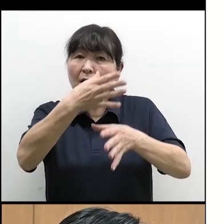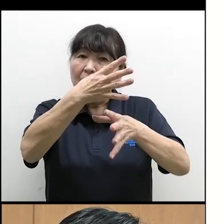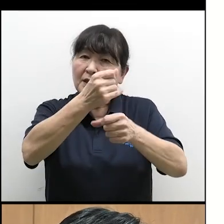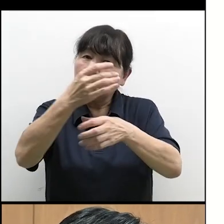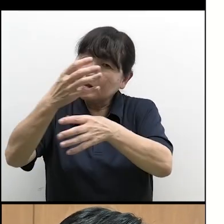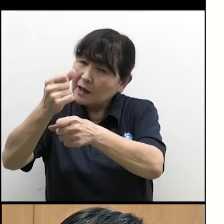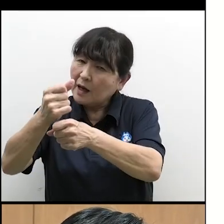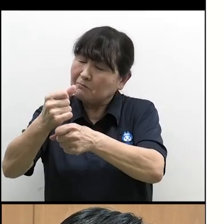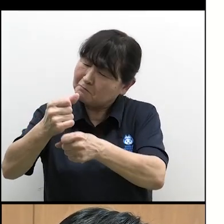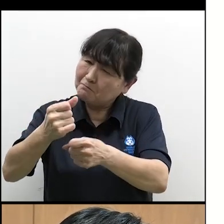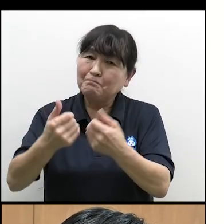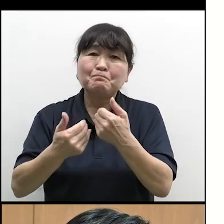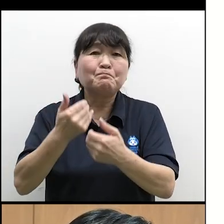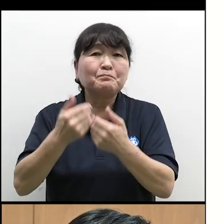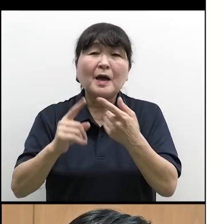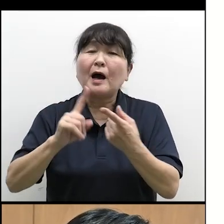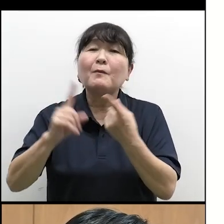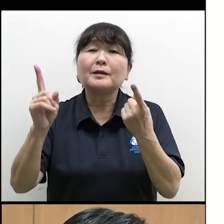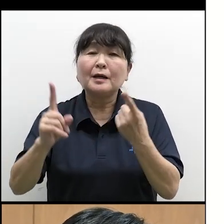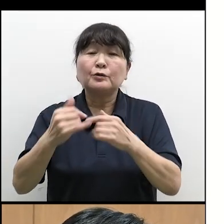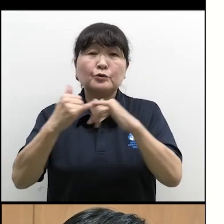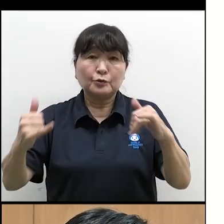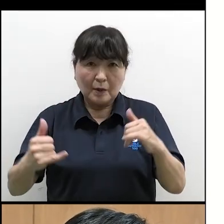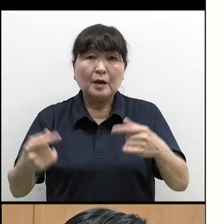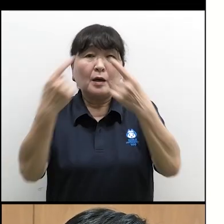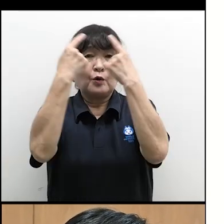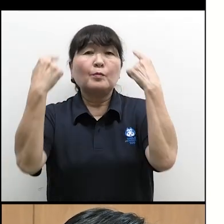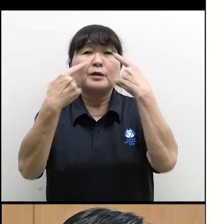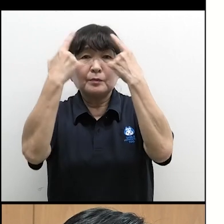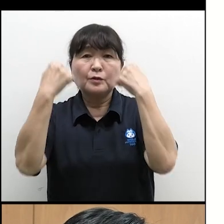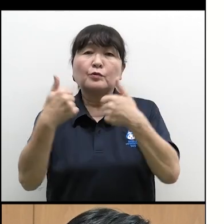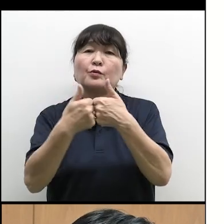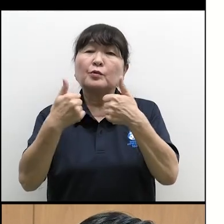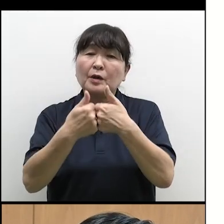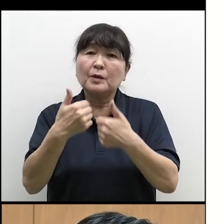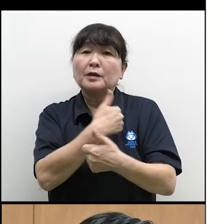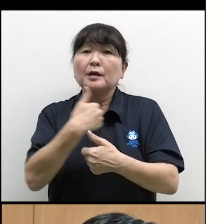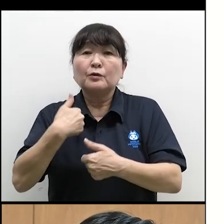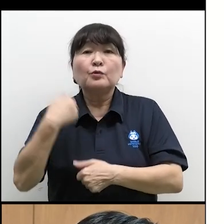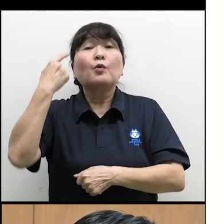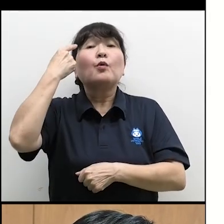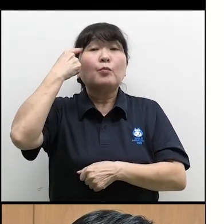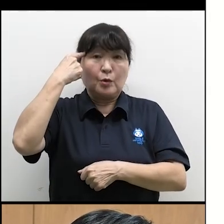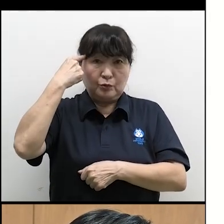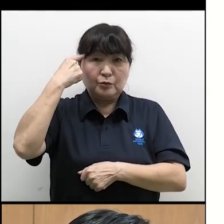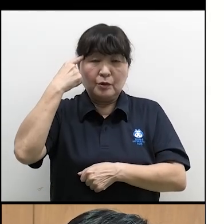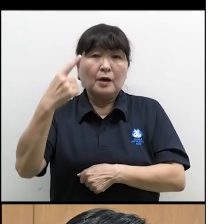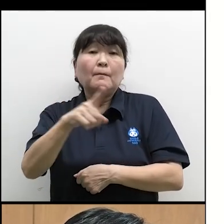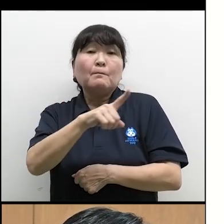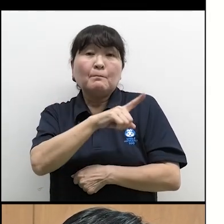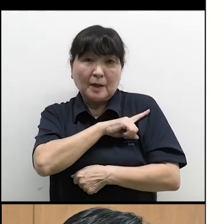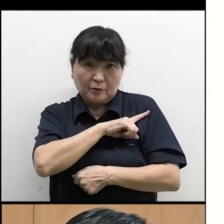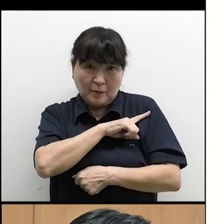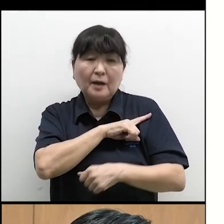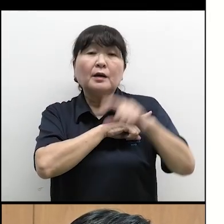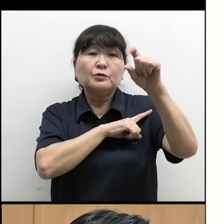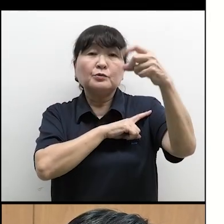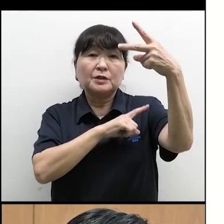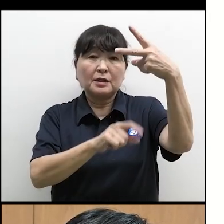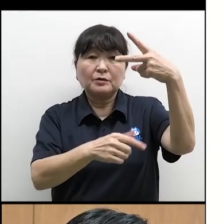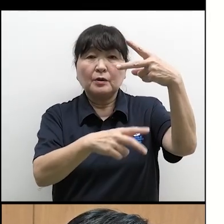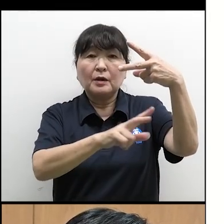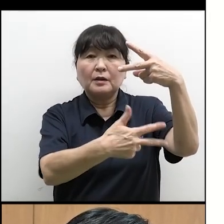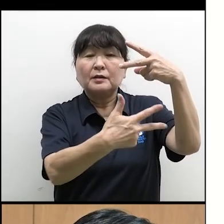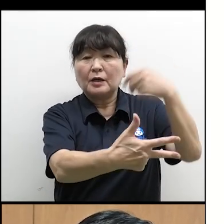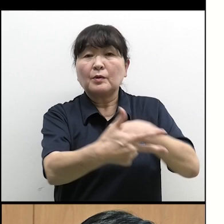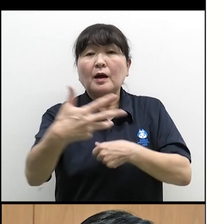降それぞれ教育委員会によって個別に相談することも可能とは思いますが、まずはこの7日8日の説明会へのご